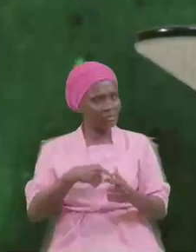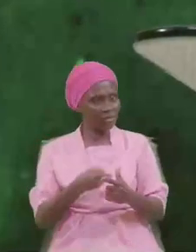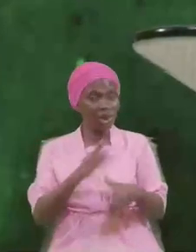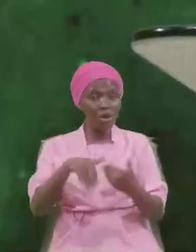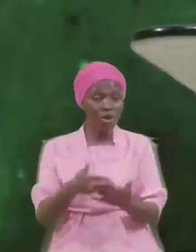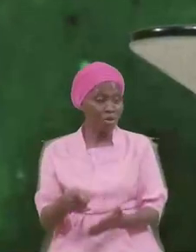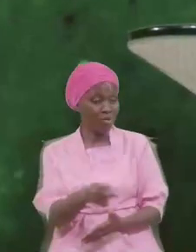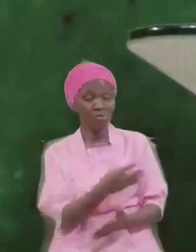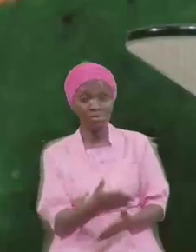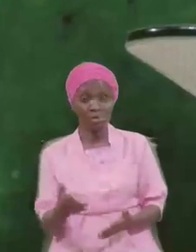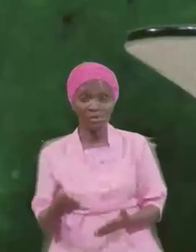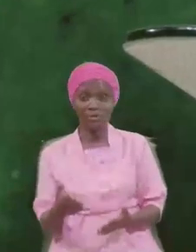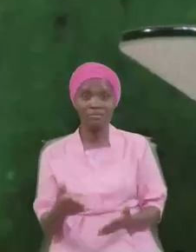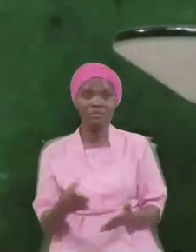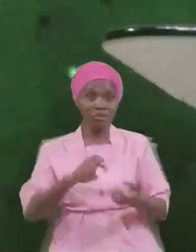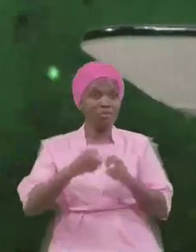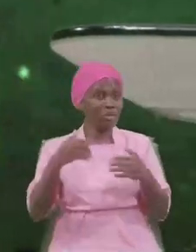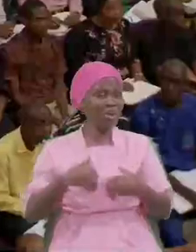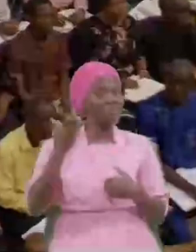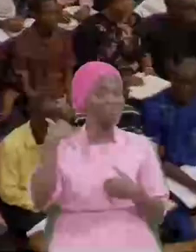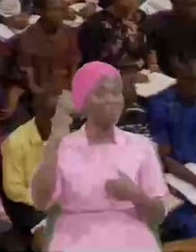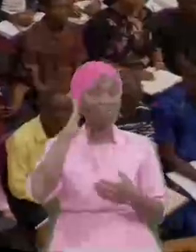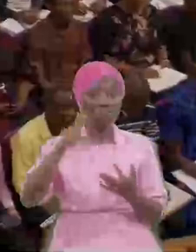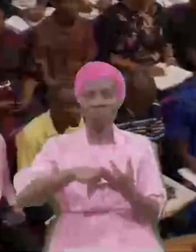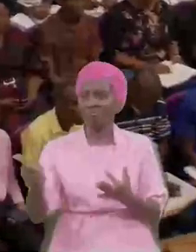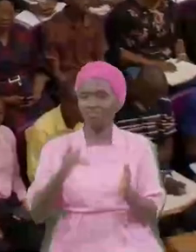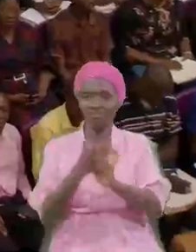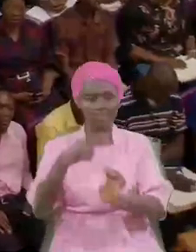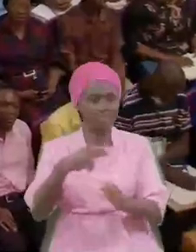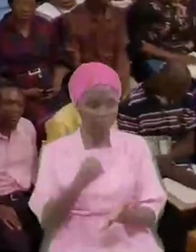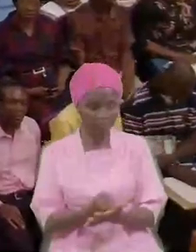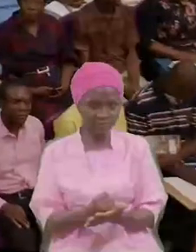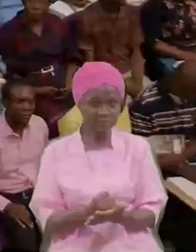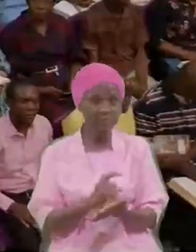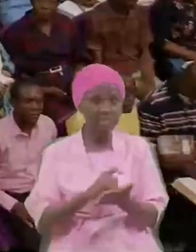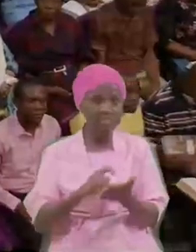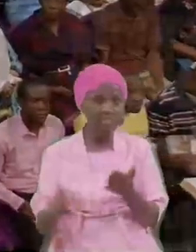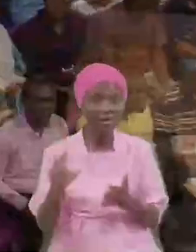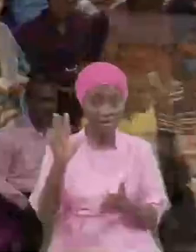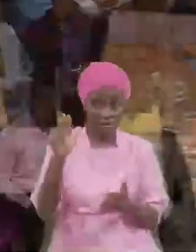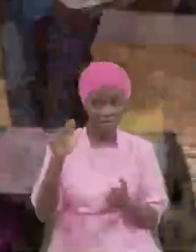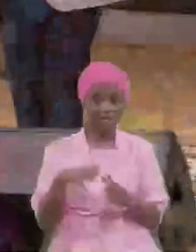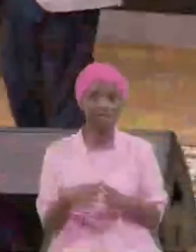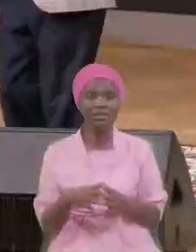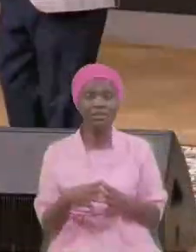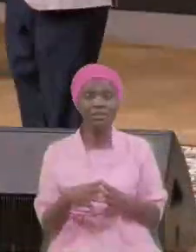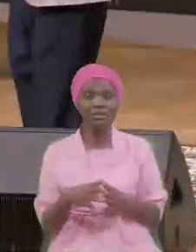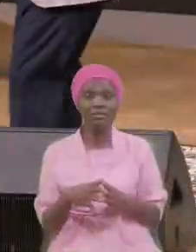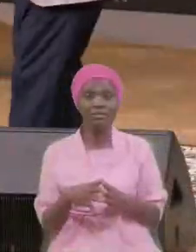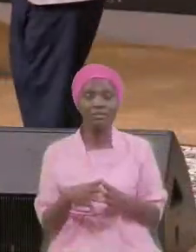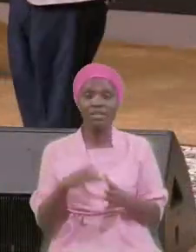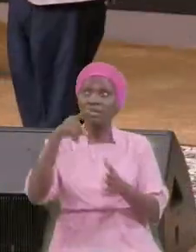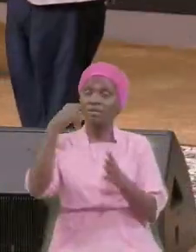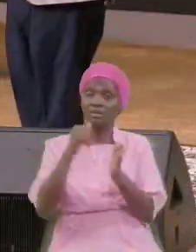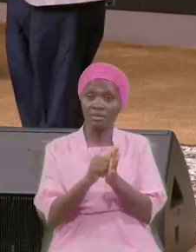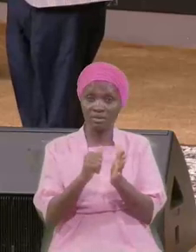que vous avez auparavant, même ce soir, vont disparaître au nom de Jésus-Christ. Verset